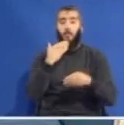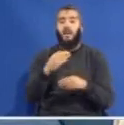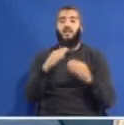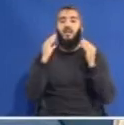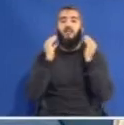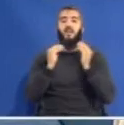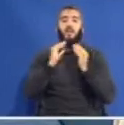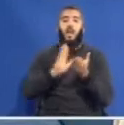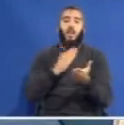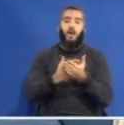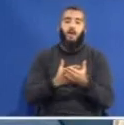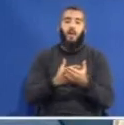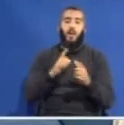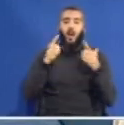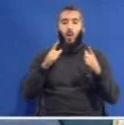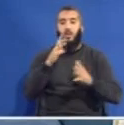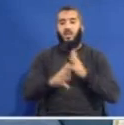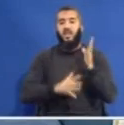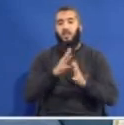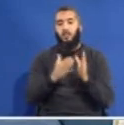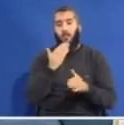فيصل على هذه الترجمات